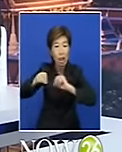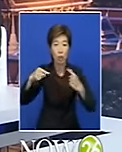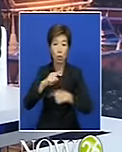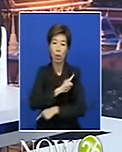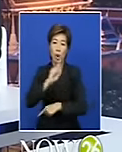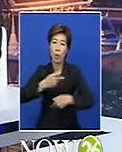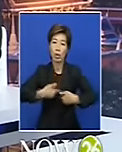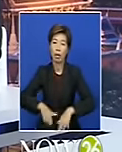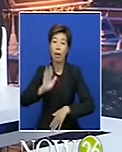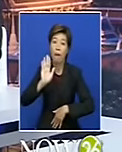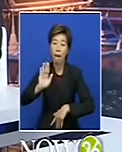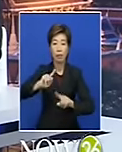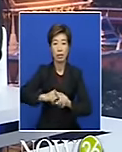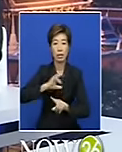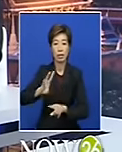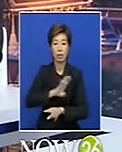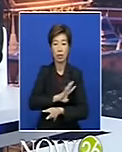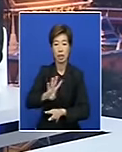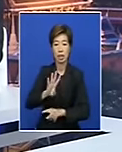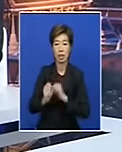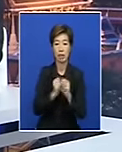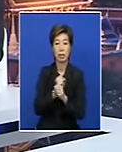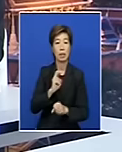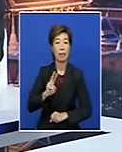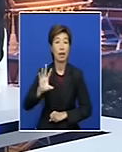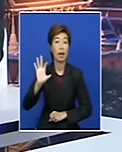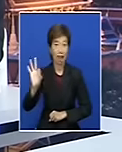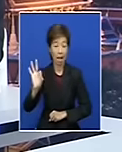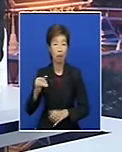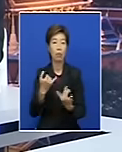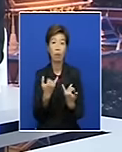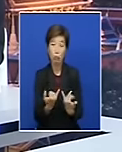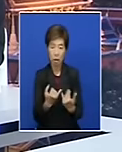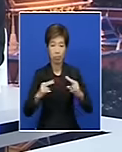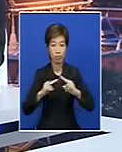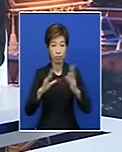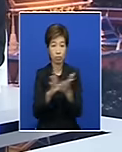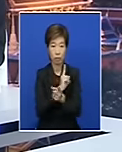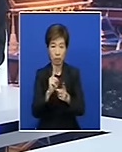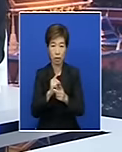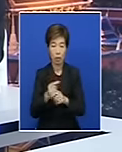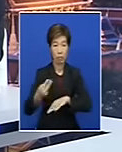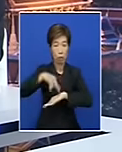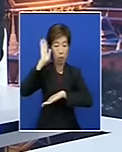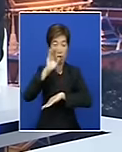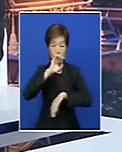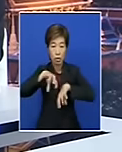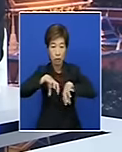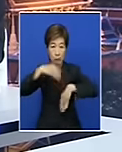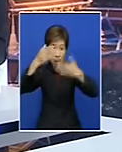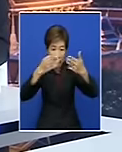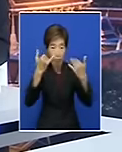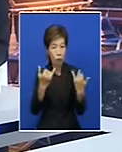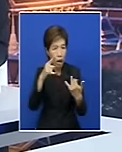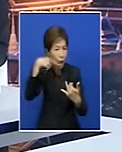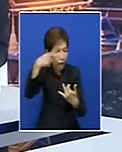คล้ายวันประสูติ4กรกฎาคม2559วันนี้แถลงจัดกิจกรรมตามหาบุคคลในภาพแห่งความทรงจ